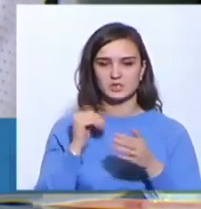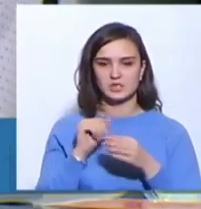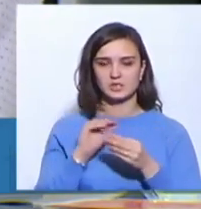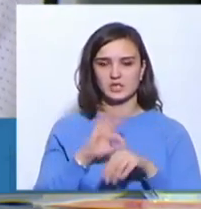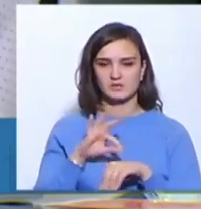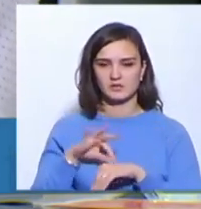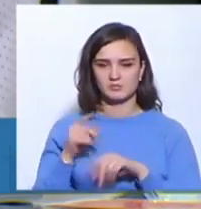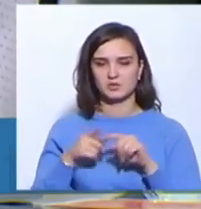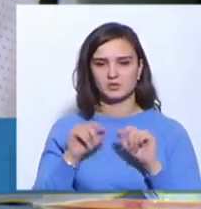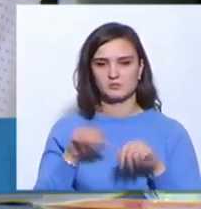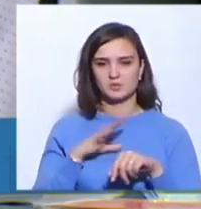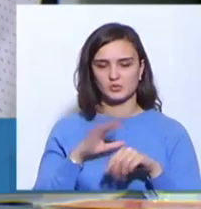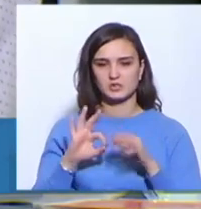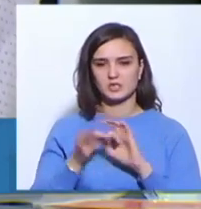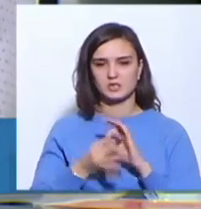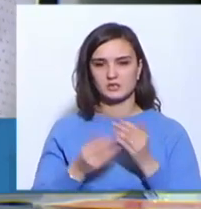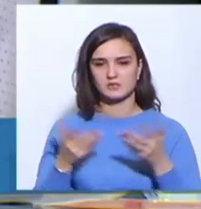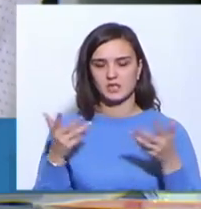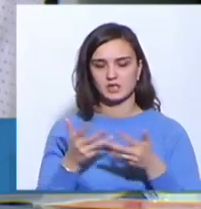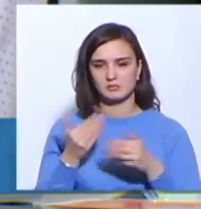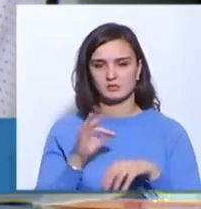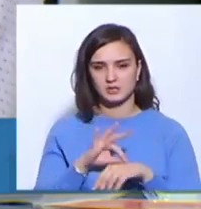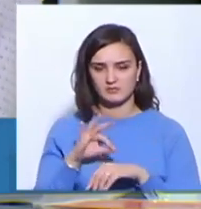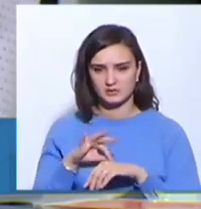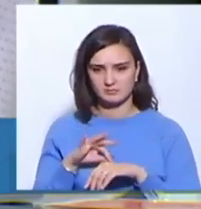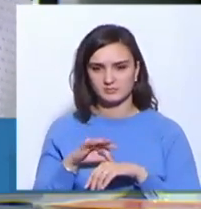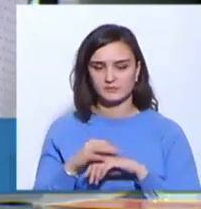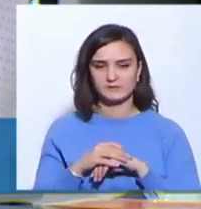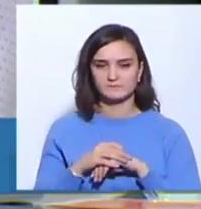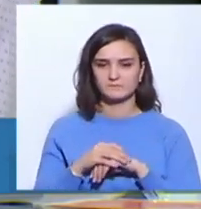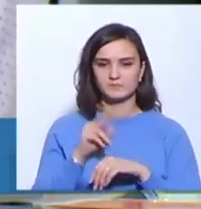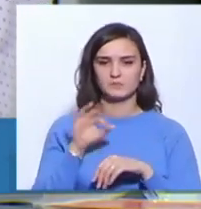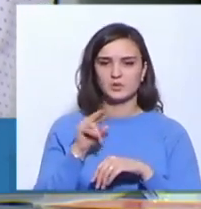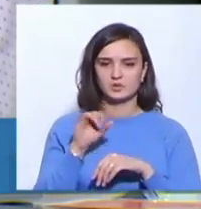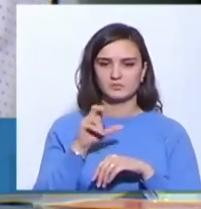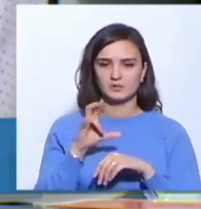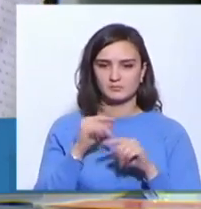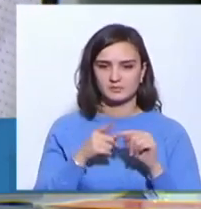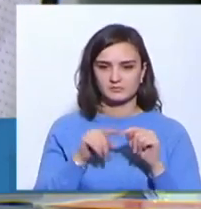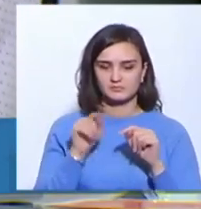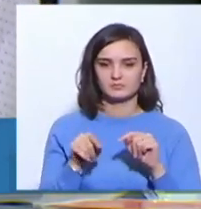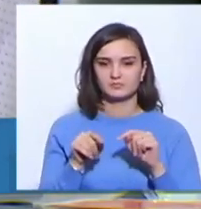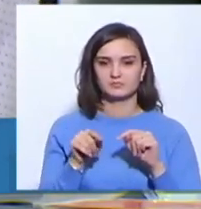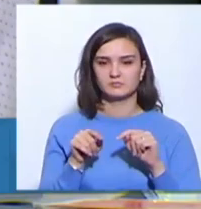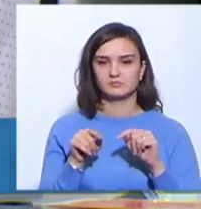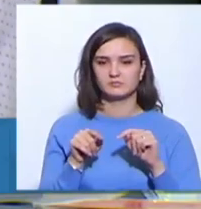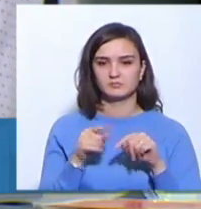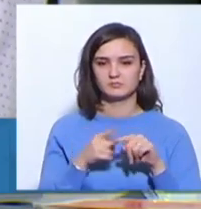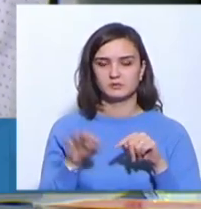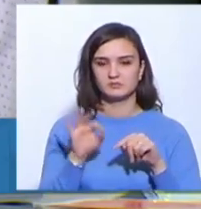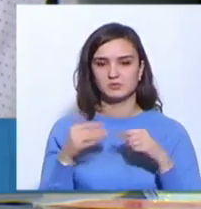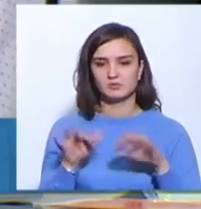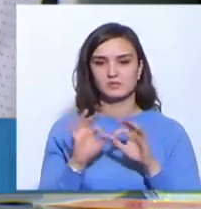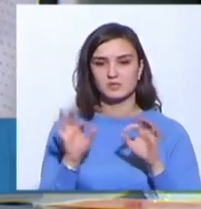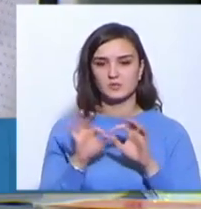დაავადებები. ეს შეიძლება იყოს ნაწლავის ანთები დაავადებები, პოლიპები ერთეული, ან აი იმაზე